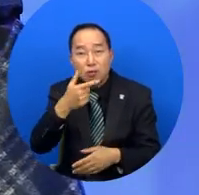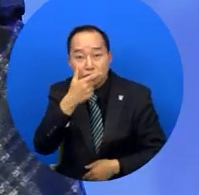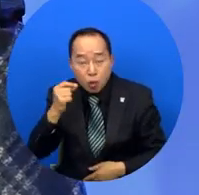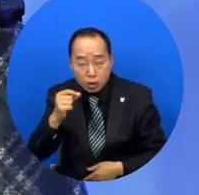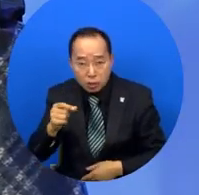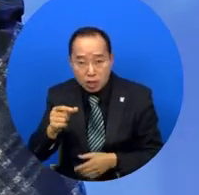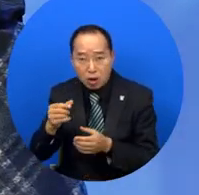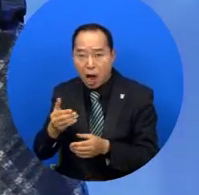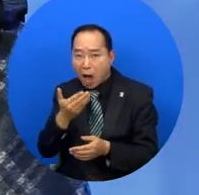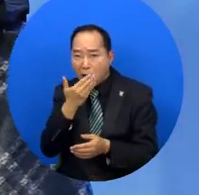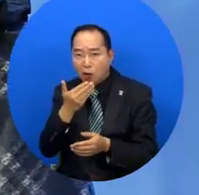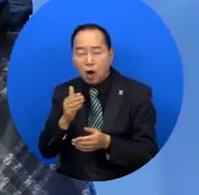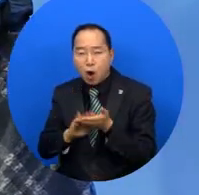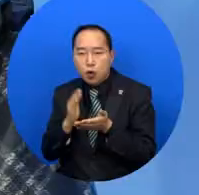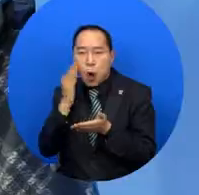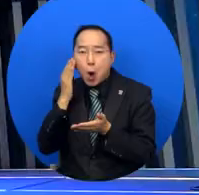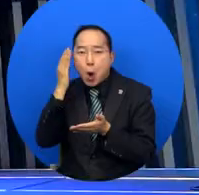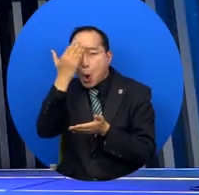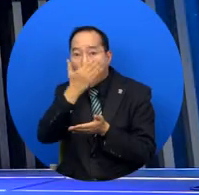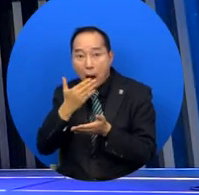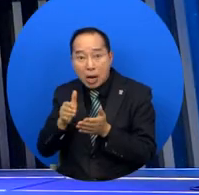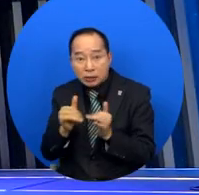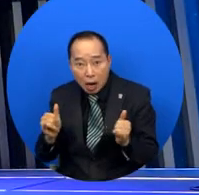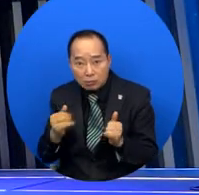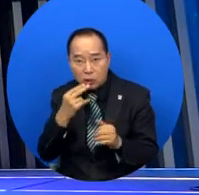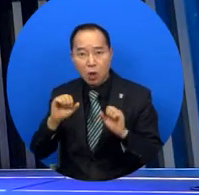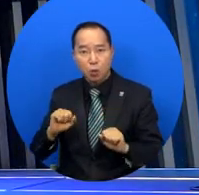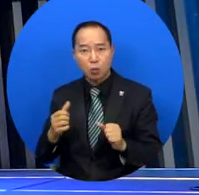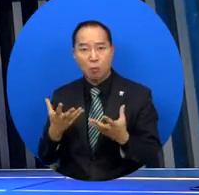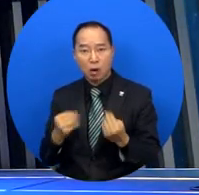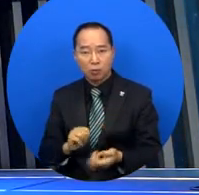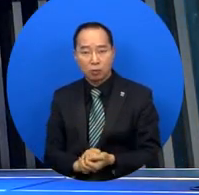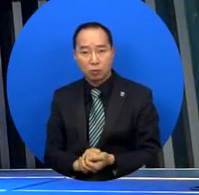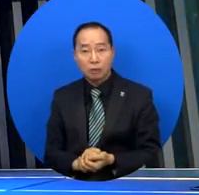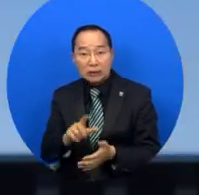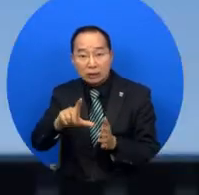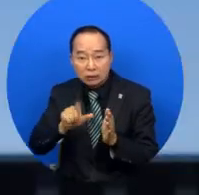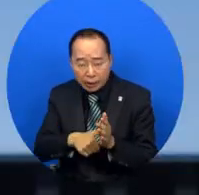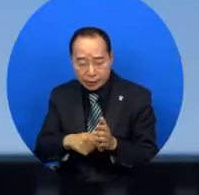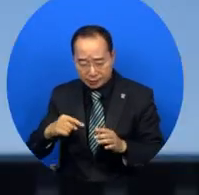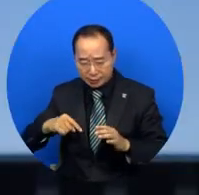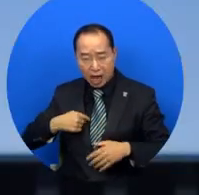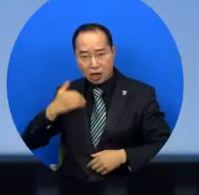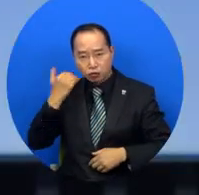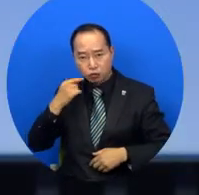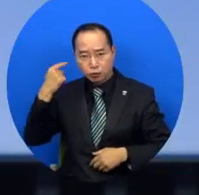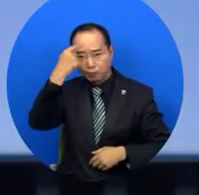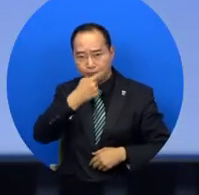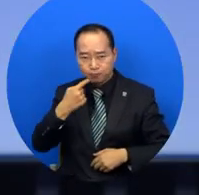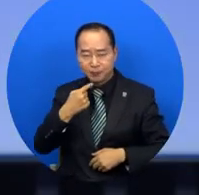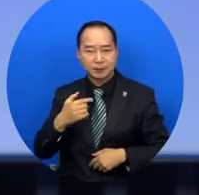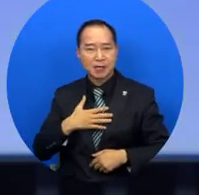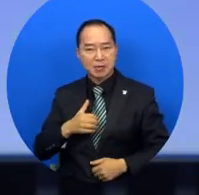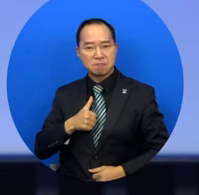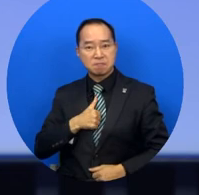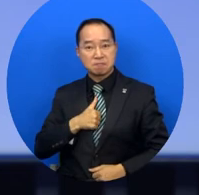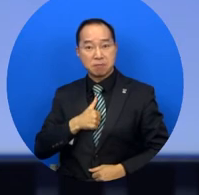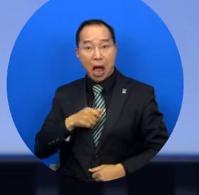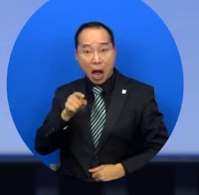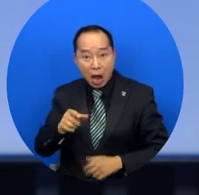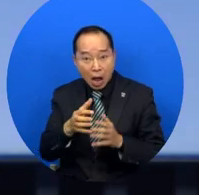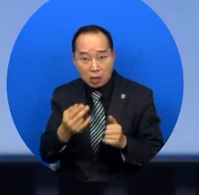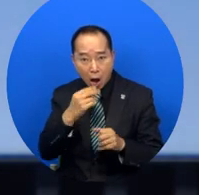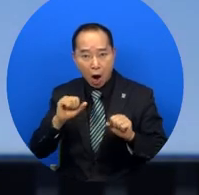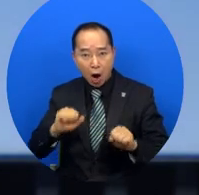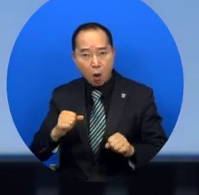생존율이 더 높았다고 하는데요. 극단의 상황에서도 자기의 존재를 의식하고 배려했던 이들의 생명력이